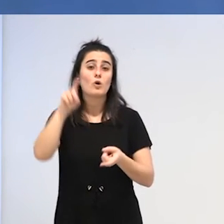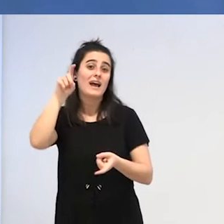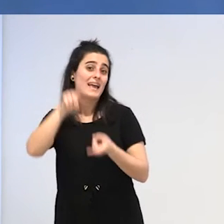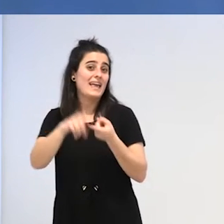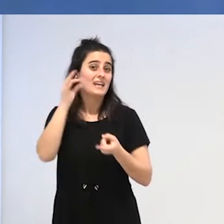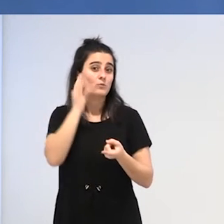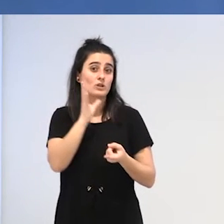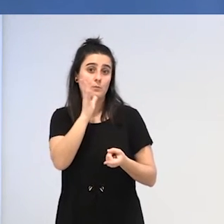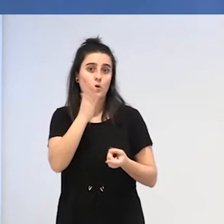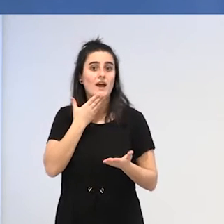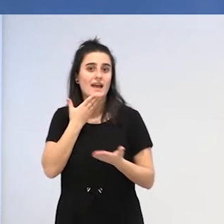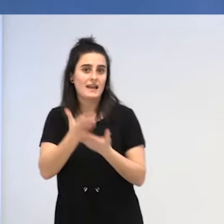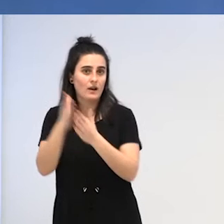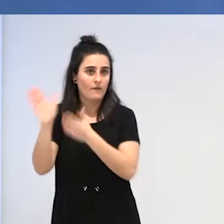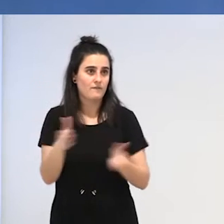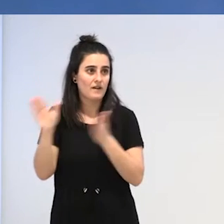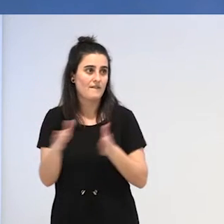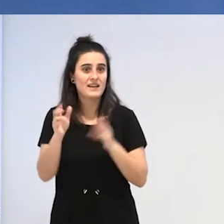relatos, Antxe de Kosue,